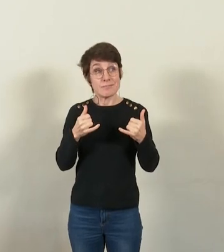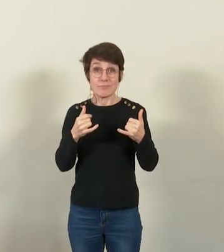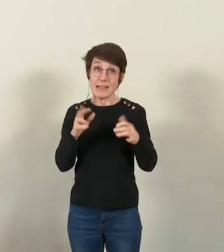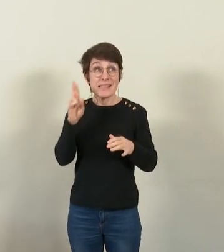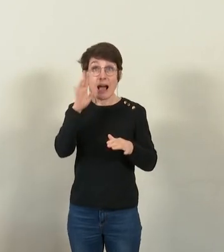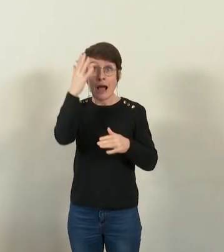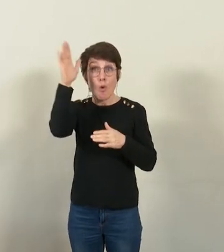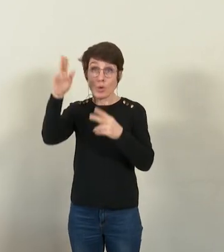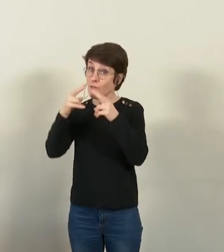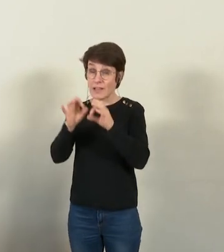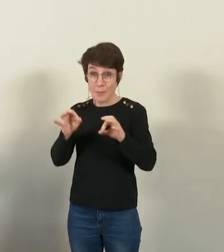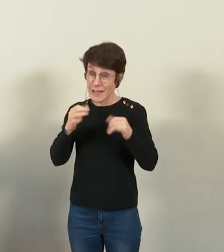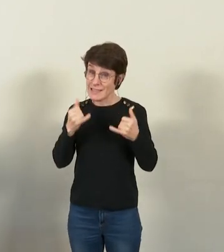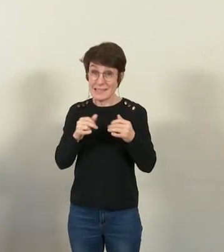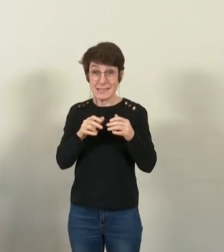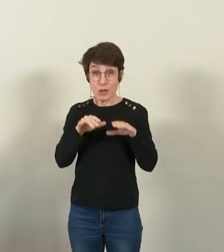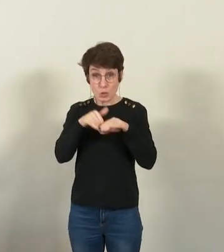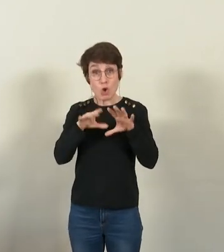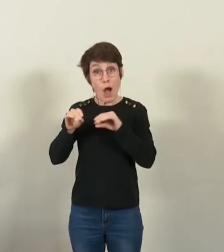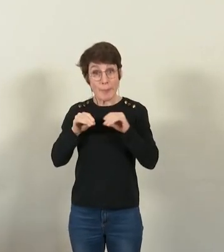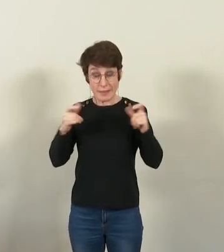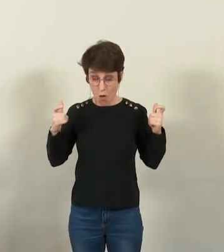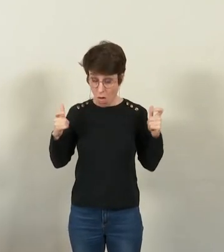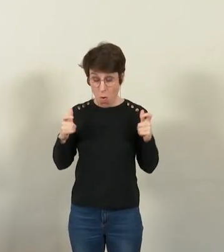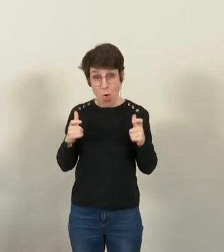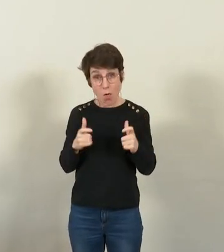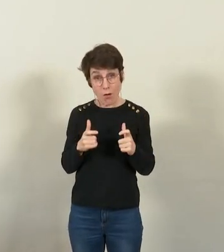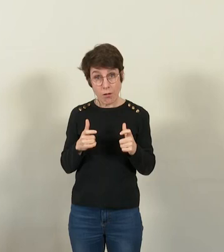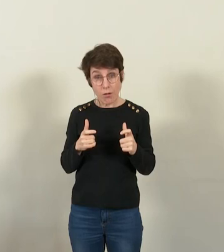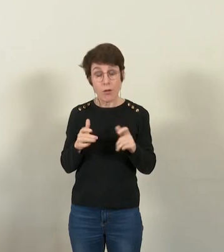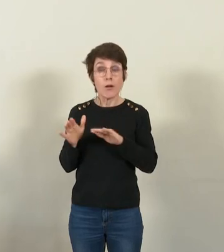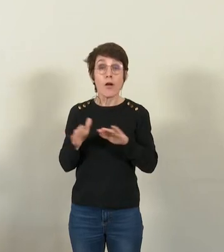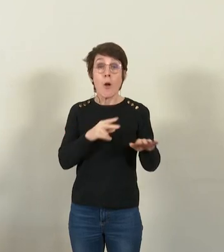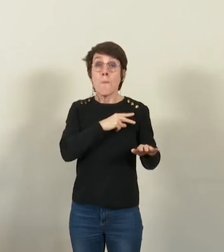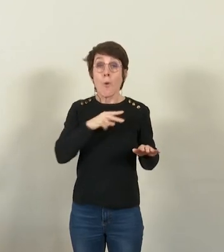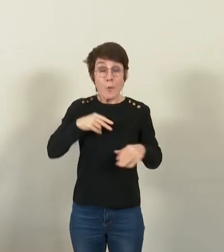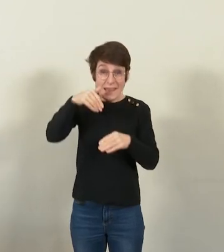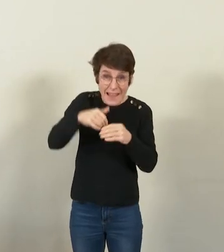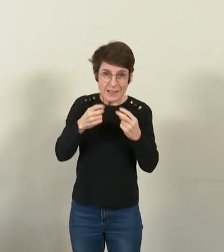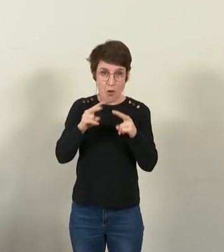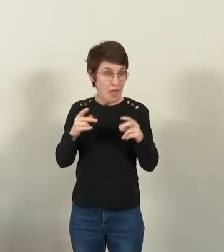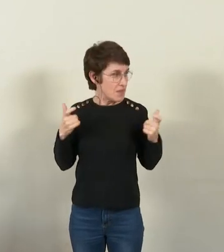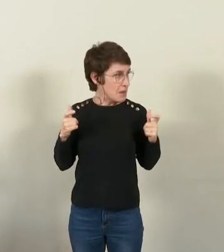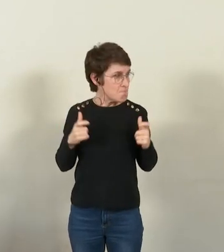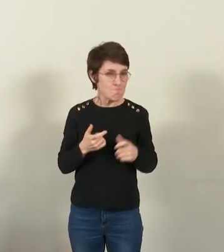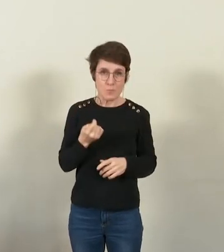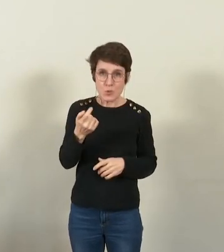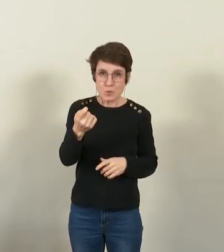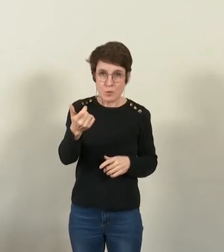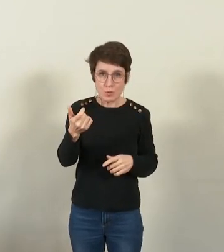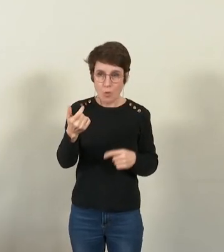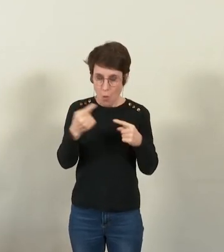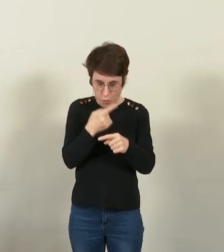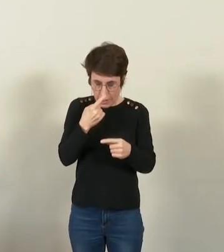villes à le faire et il y a toujours aussi peu de propriétaires dans la ville alors que ceux-ci sont un facteur